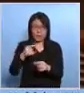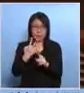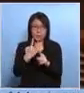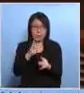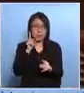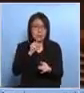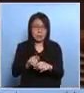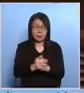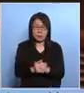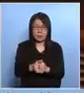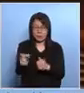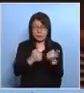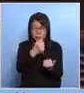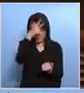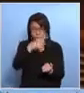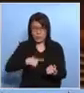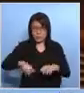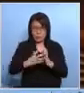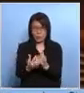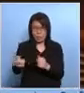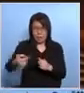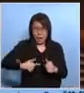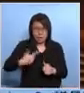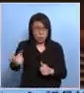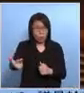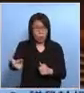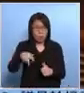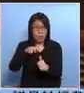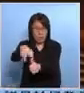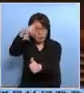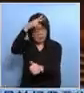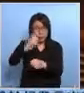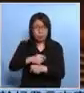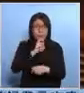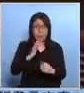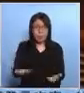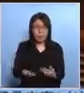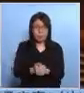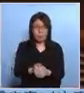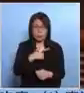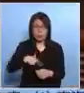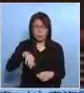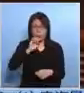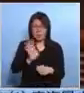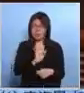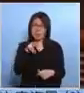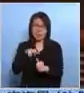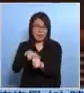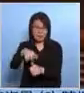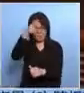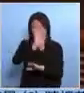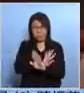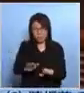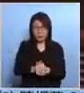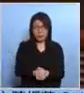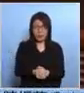建制派你們是多數派，你們有沒有迫過政府呢？咁有啲議員話：我哋唔會好似你咁威逼政府嘅。我